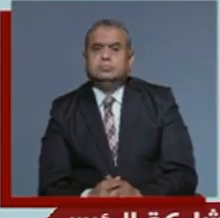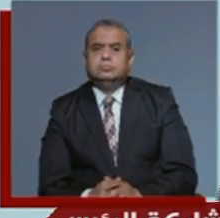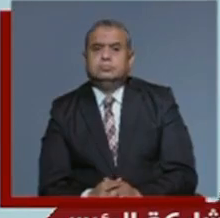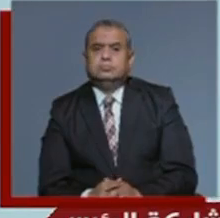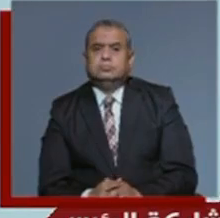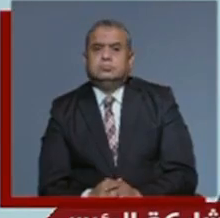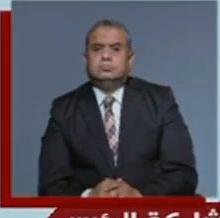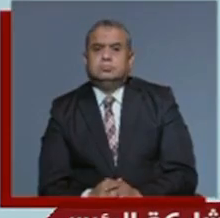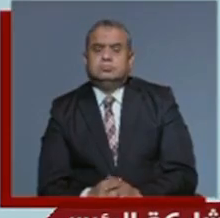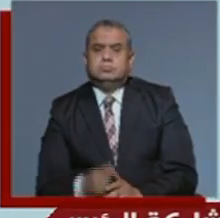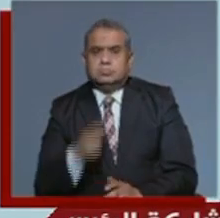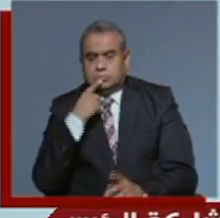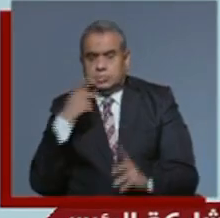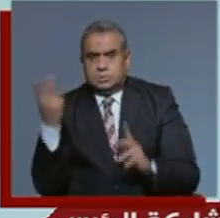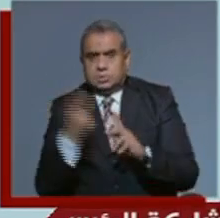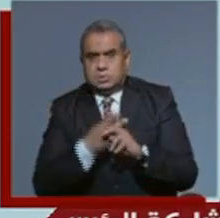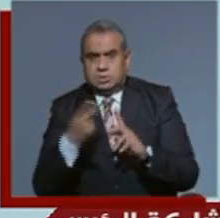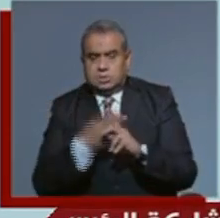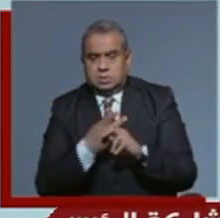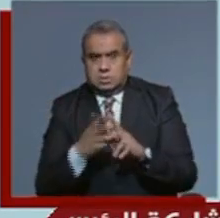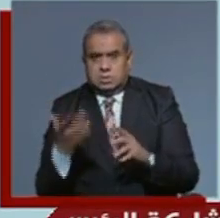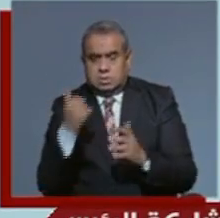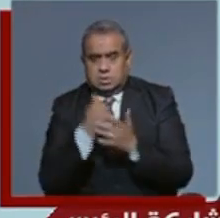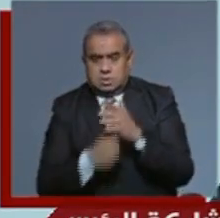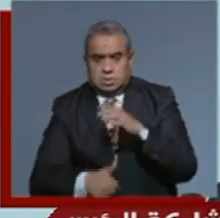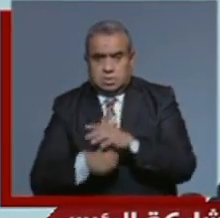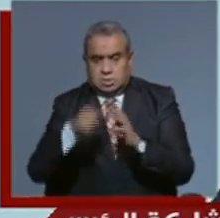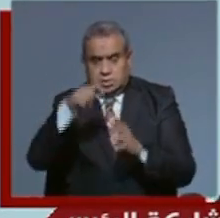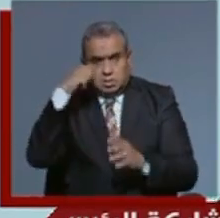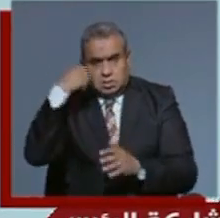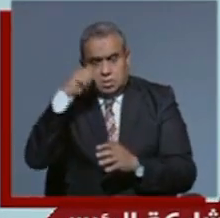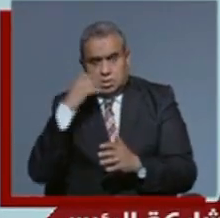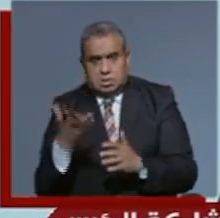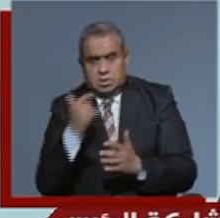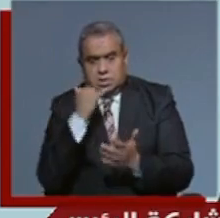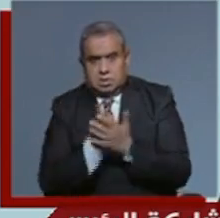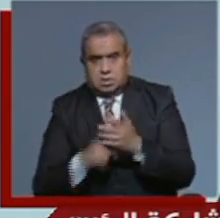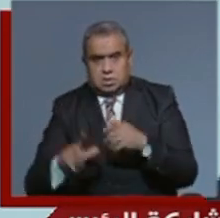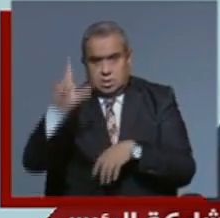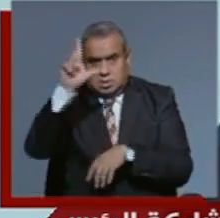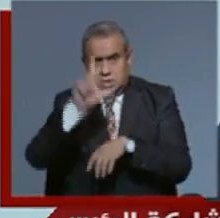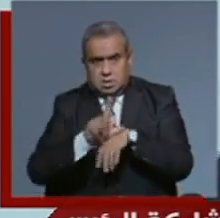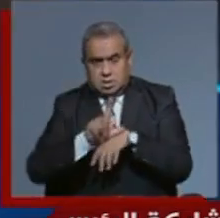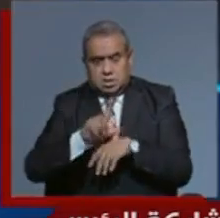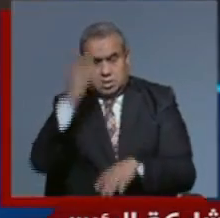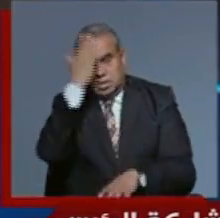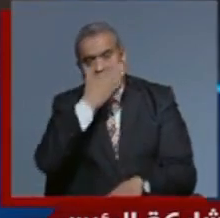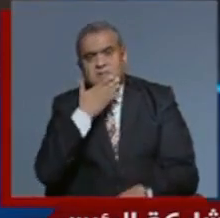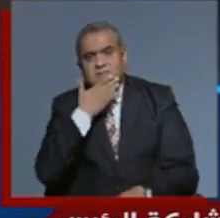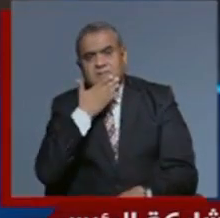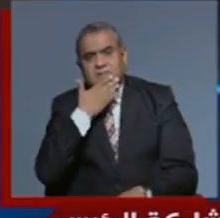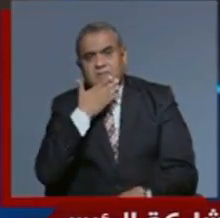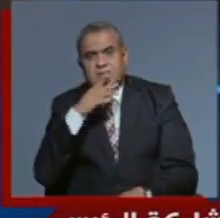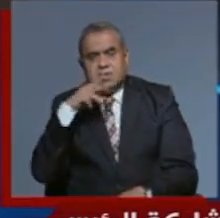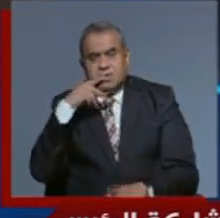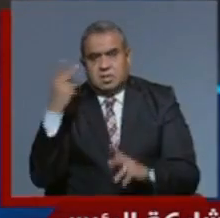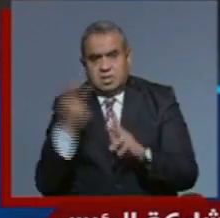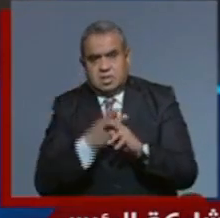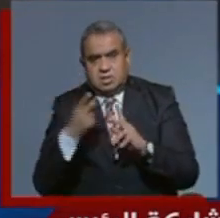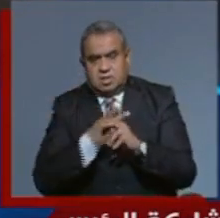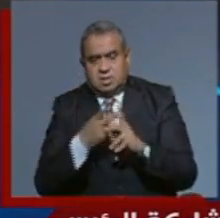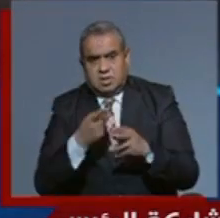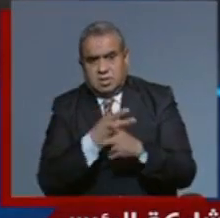أيها السيد المحترم الرئيس الاتحاد الأفريقي، سيداتي وسادتي،